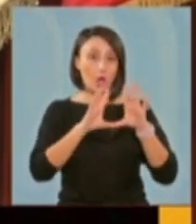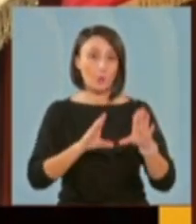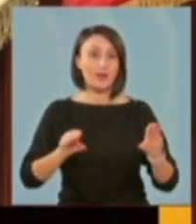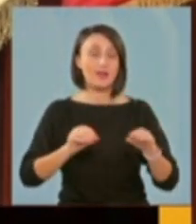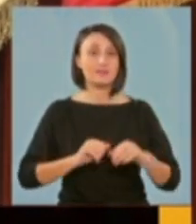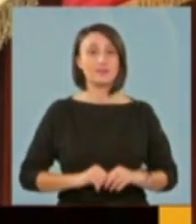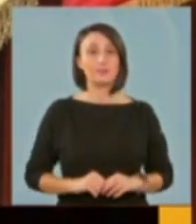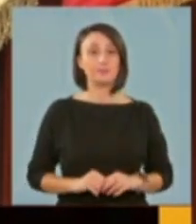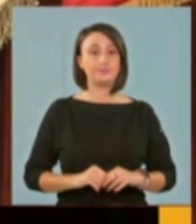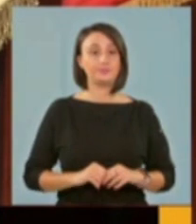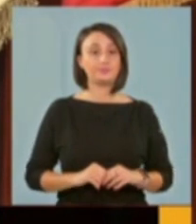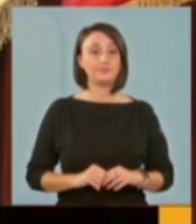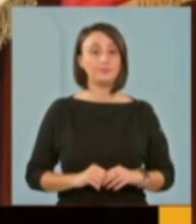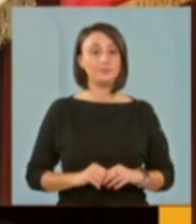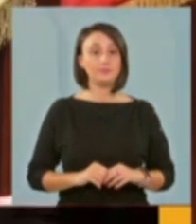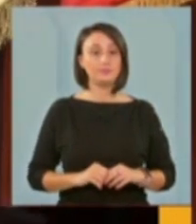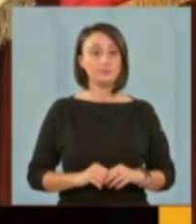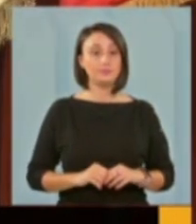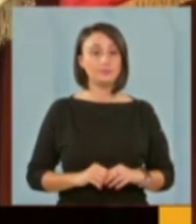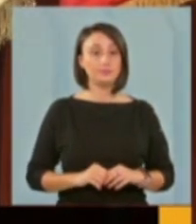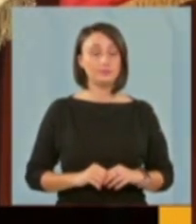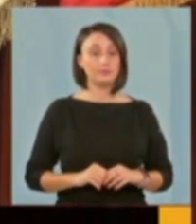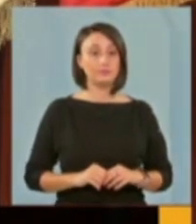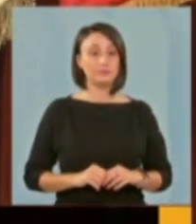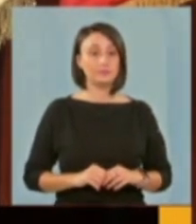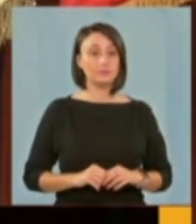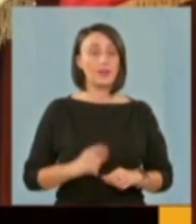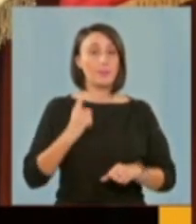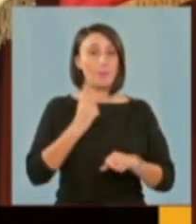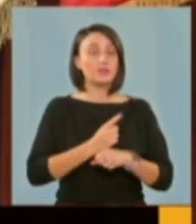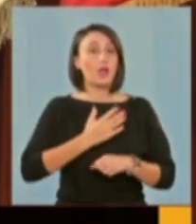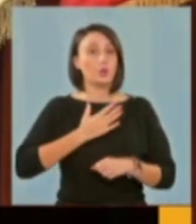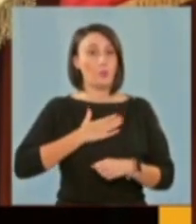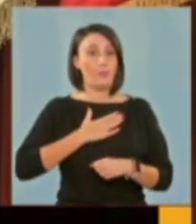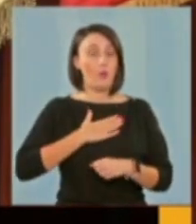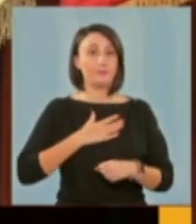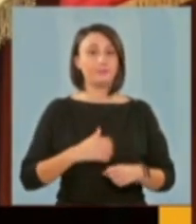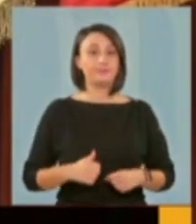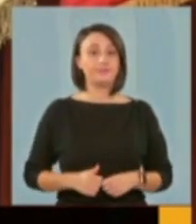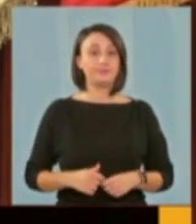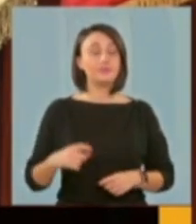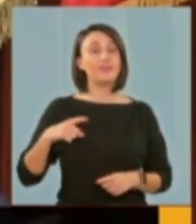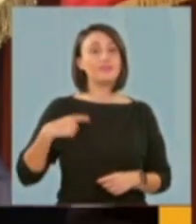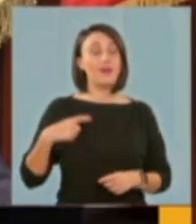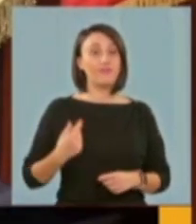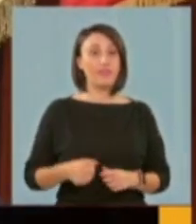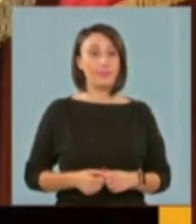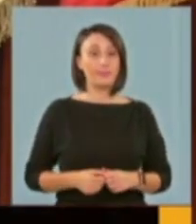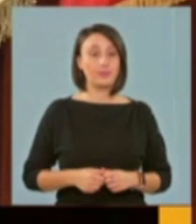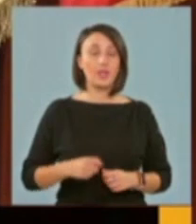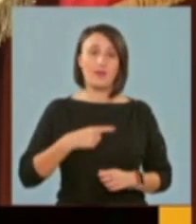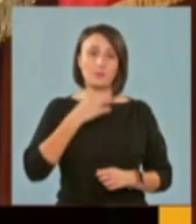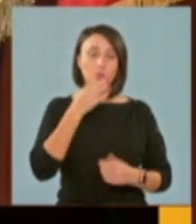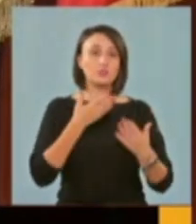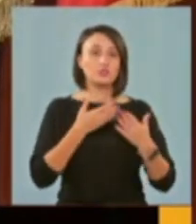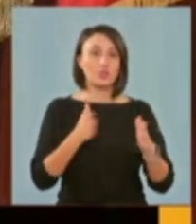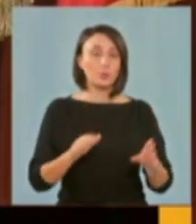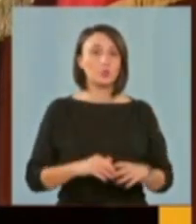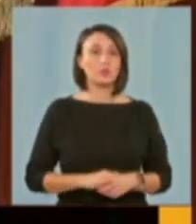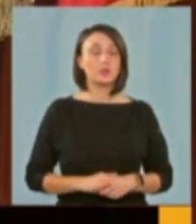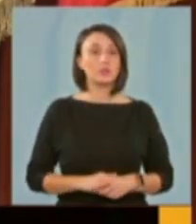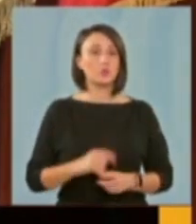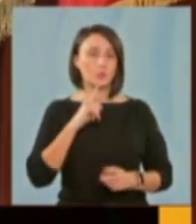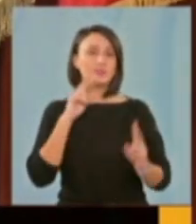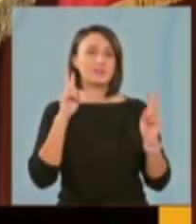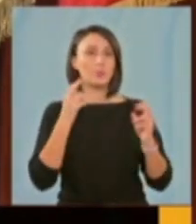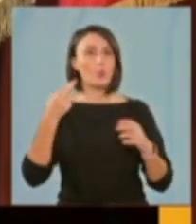românească. Pe de altă parte, mandatul meu va fi, vă spun de la început, sub